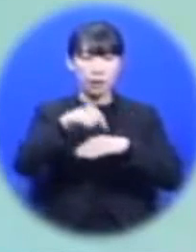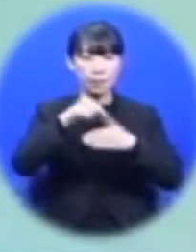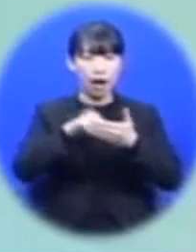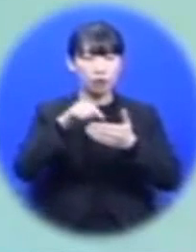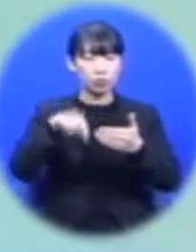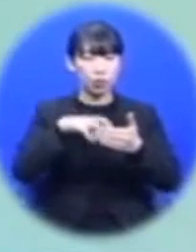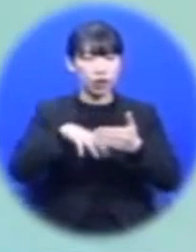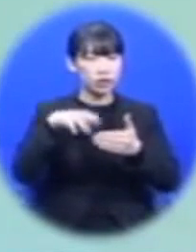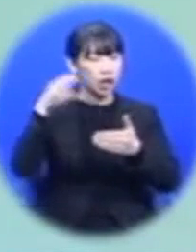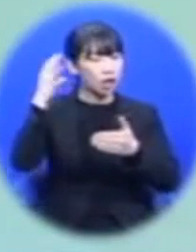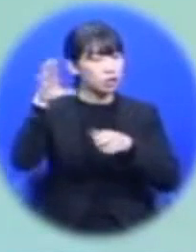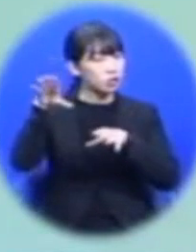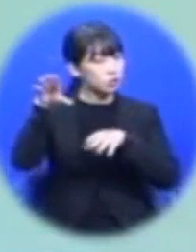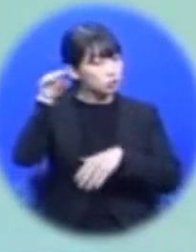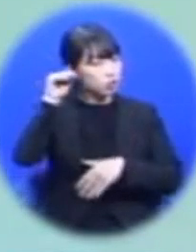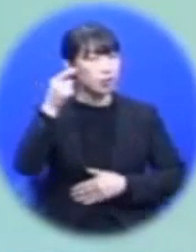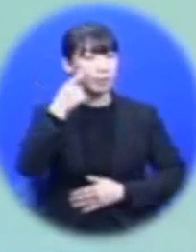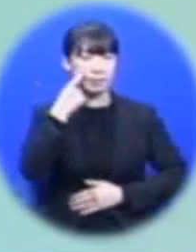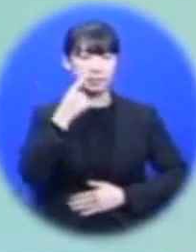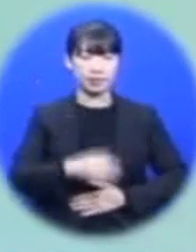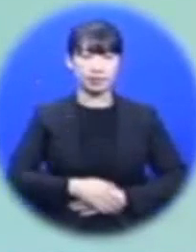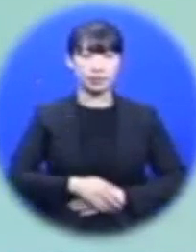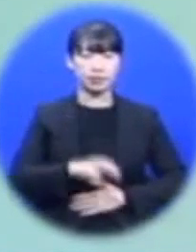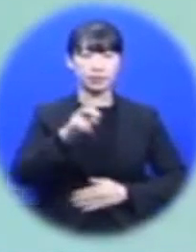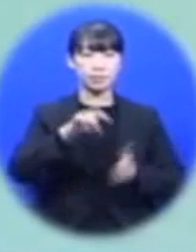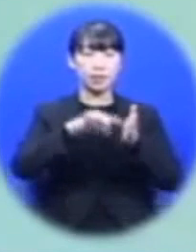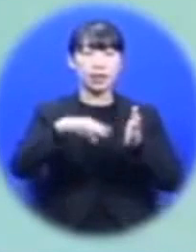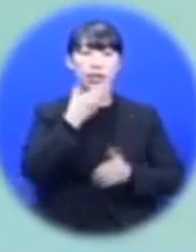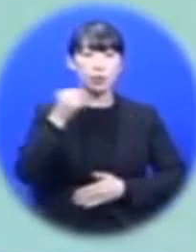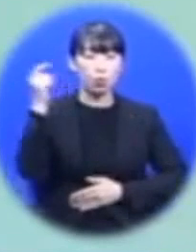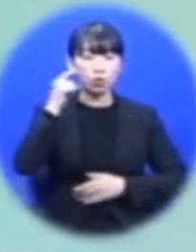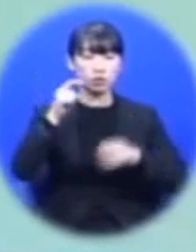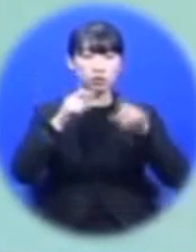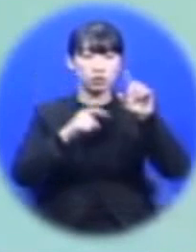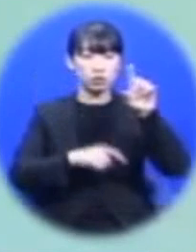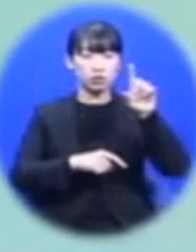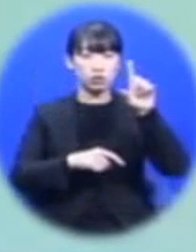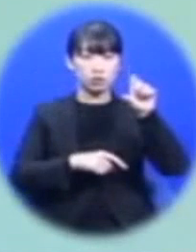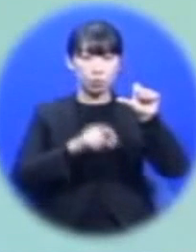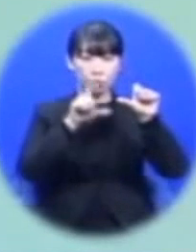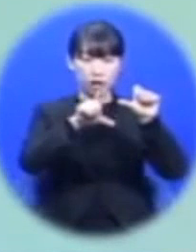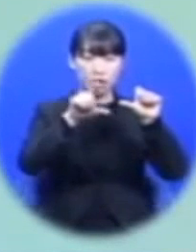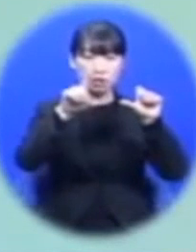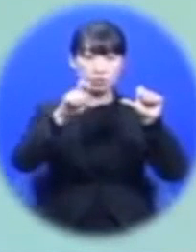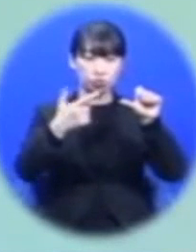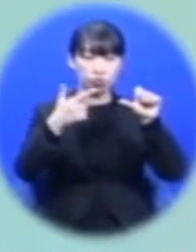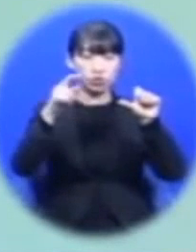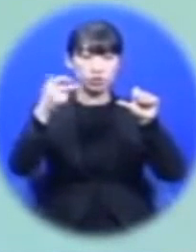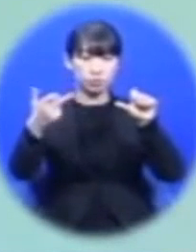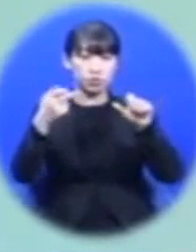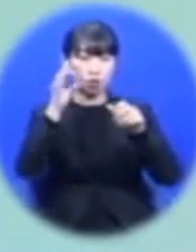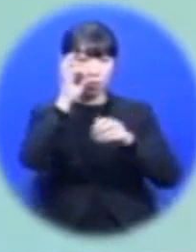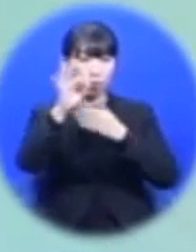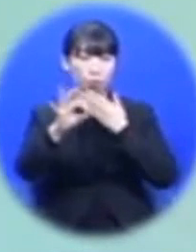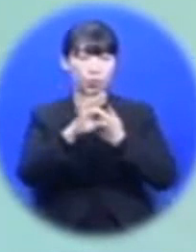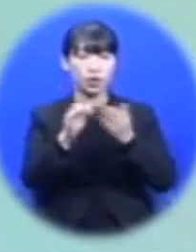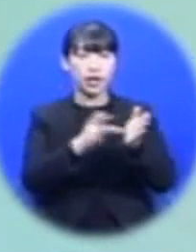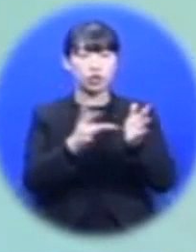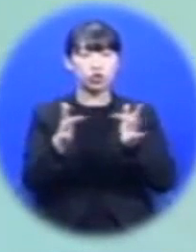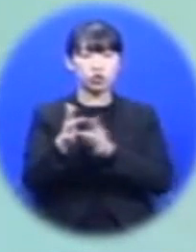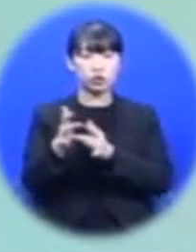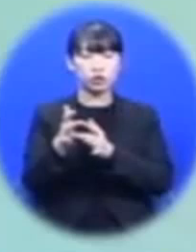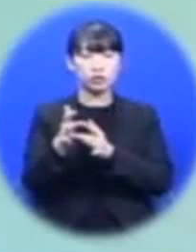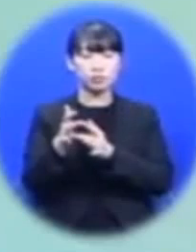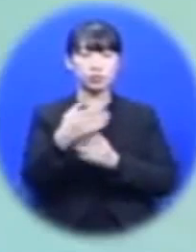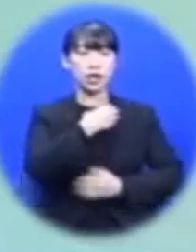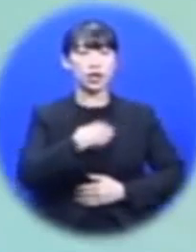마태복음 16장 16절 17절에 예수님이 제자들에게 물으셨어요 너희는 나를